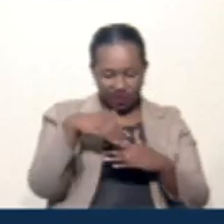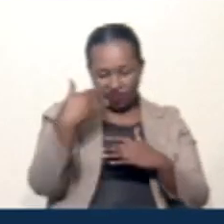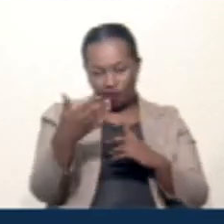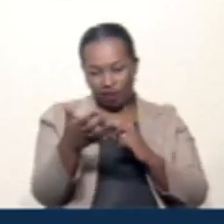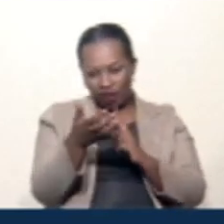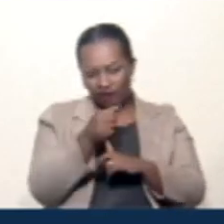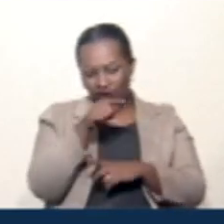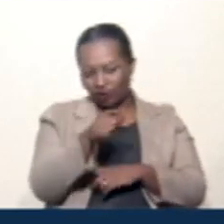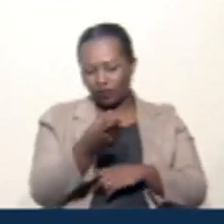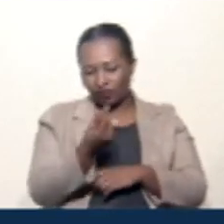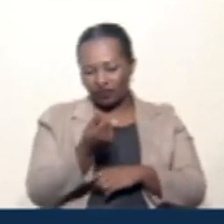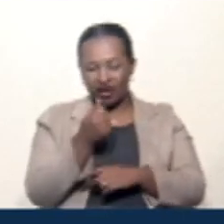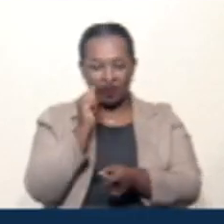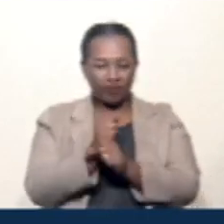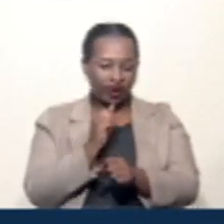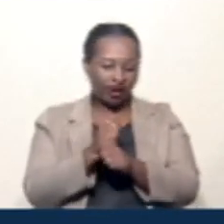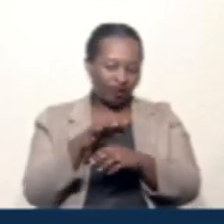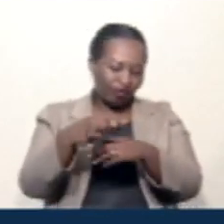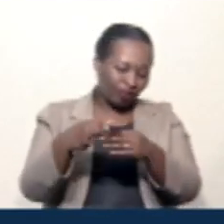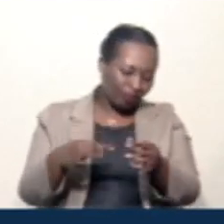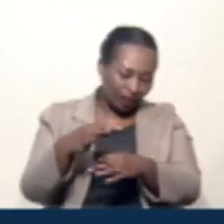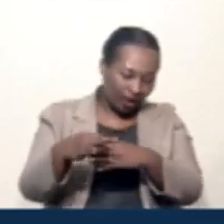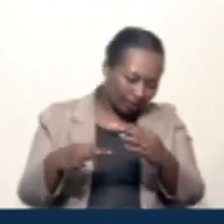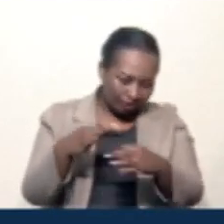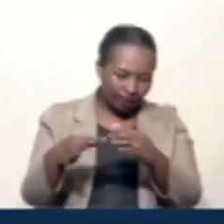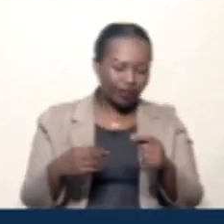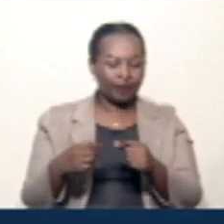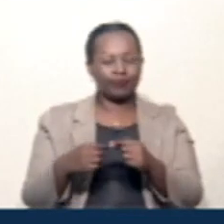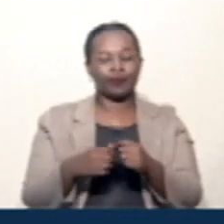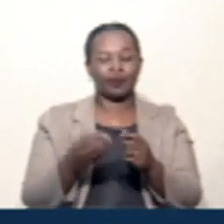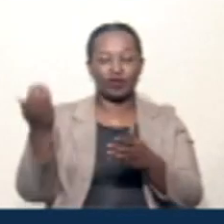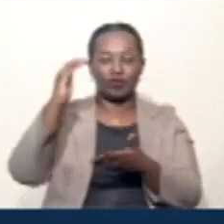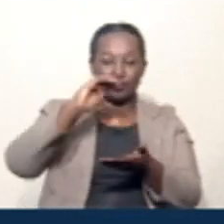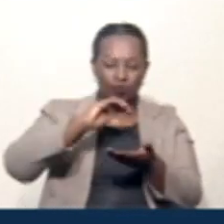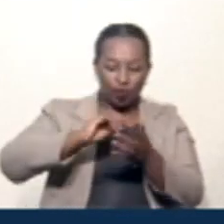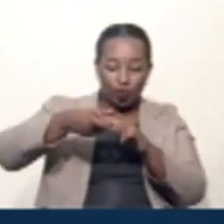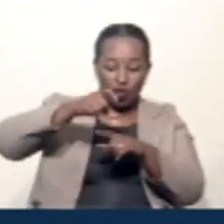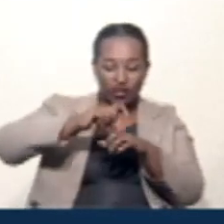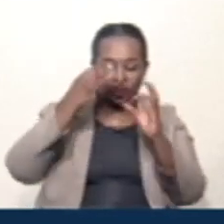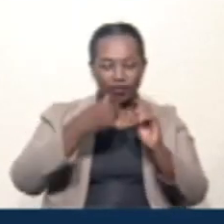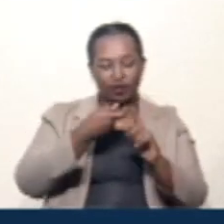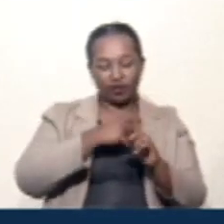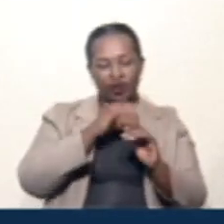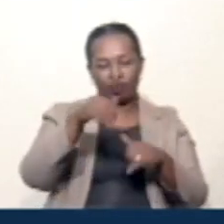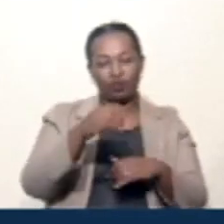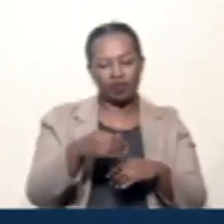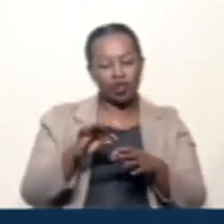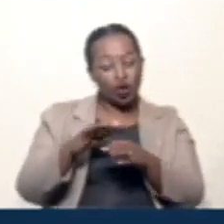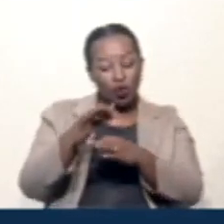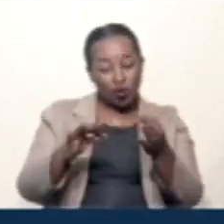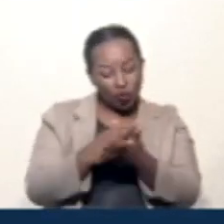utwo udufaranga wakoreraga mu buboshyi ukajya ukongera mbese kubivuye ku buhinzi. Ntabwo buboshyi